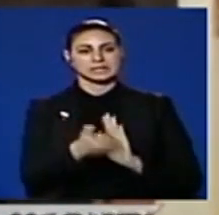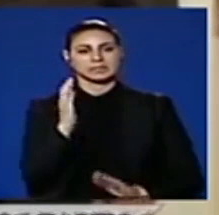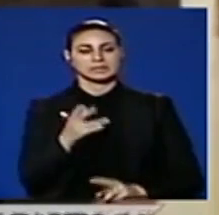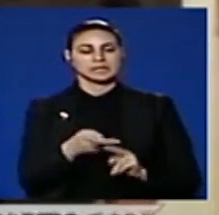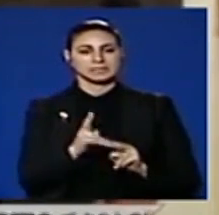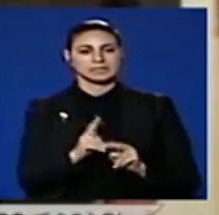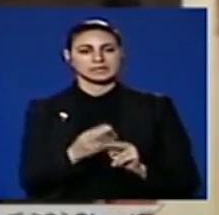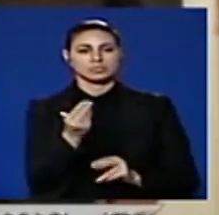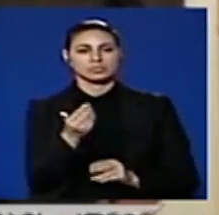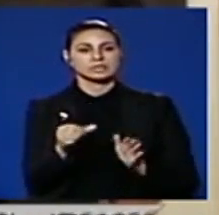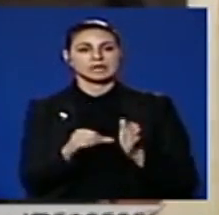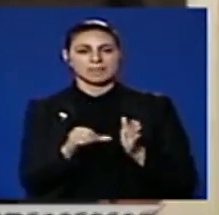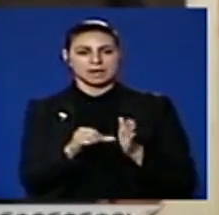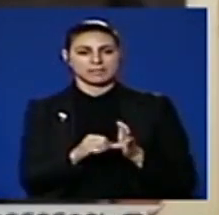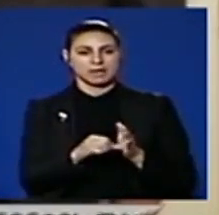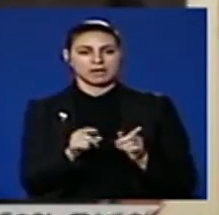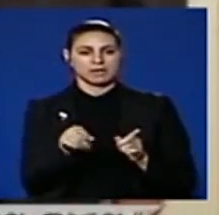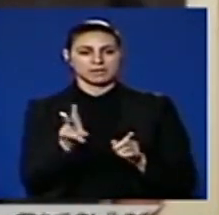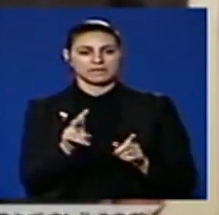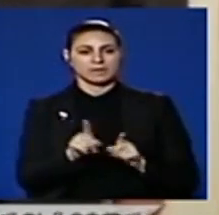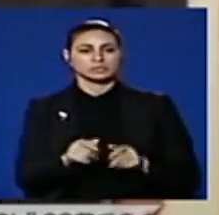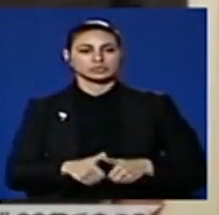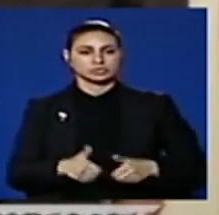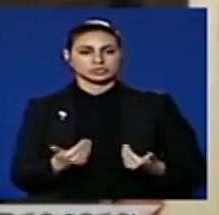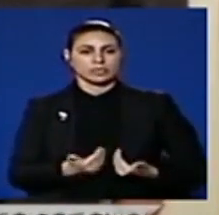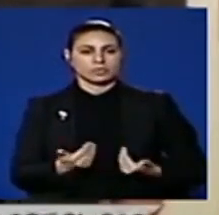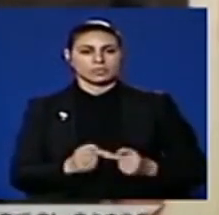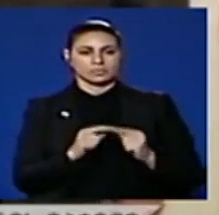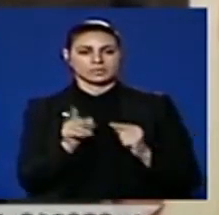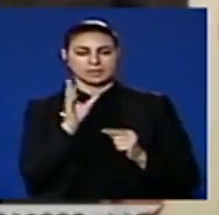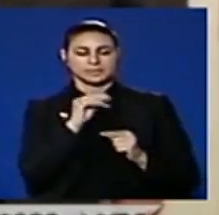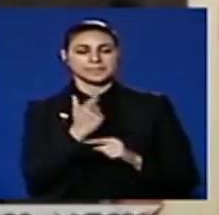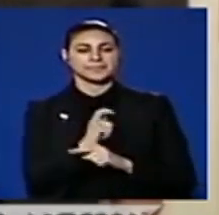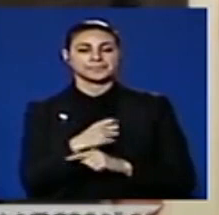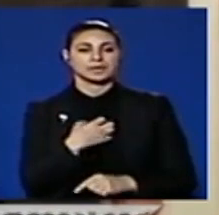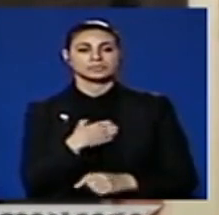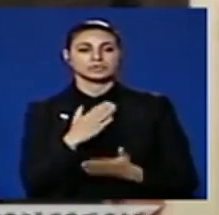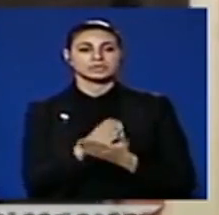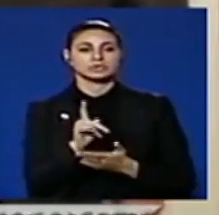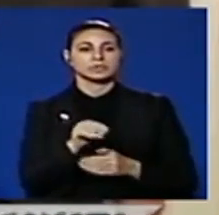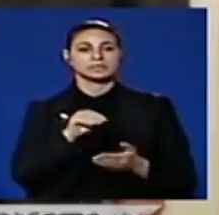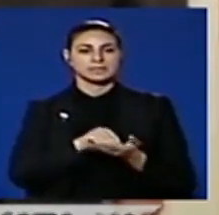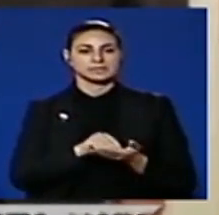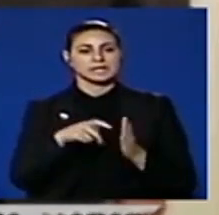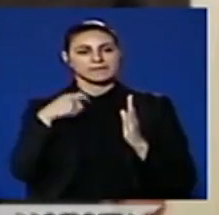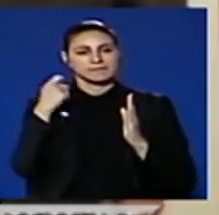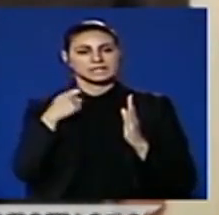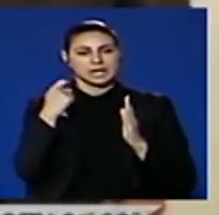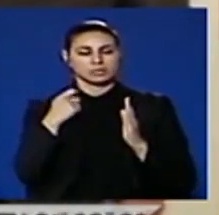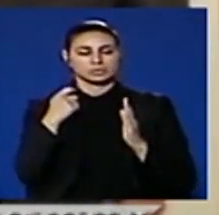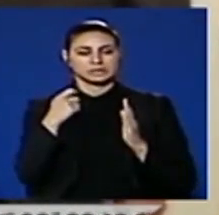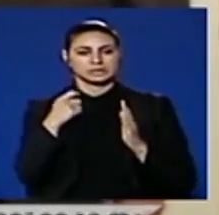რომელიც მათ სუდგმლობის საშუალებას აძლევს. Ძალიან მნიშვნელოვანი არის, რომ დაფიქსირდა ვიდეოთი, სხვათა